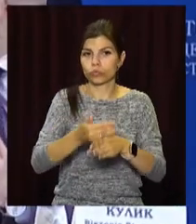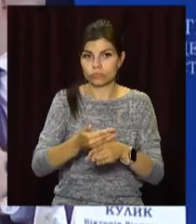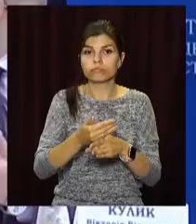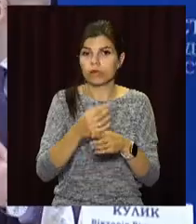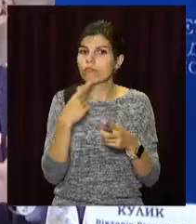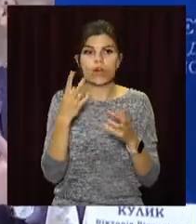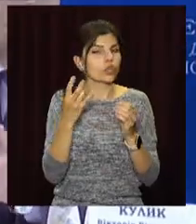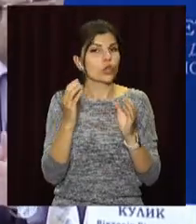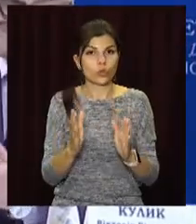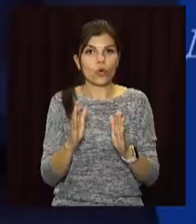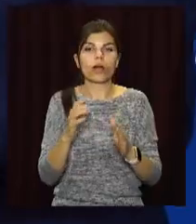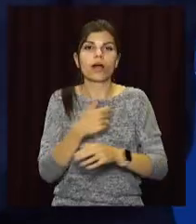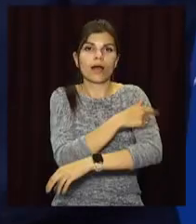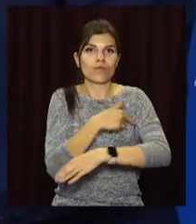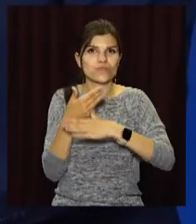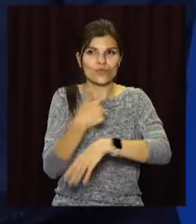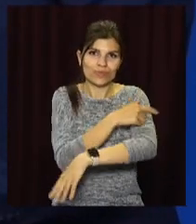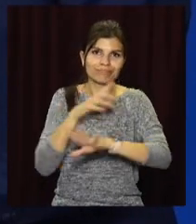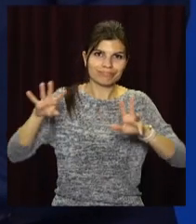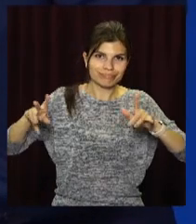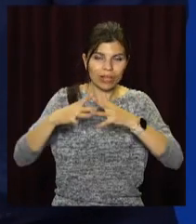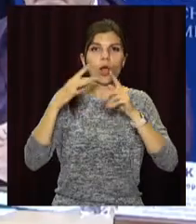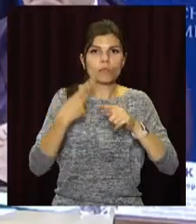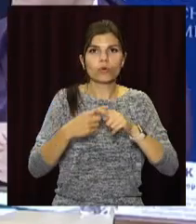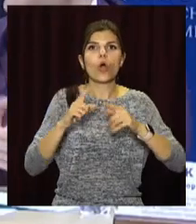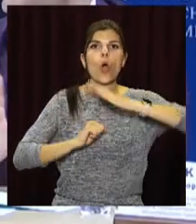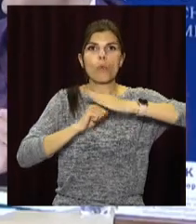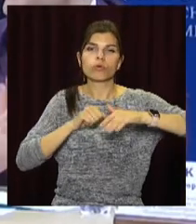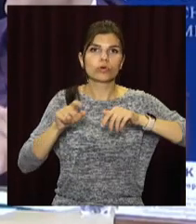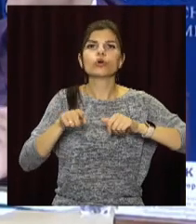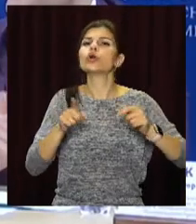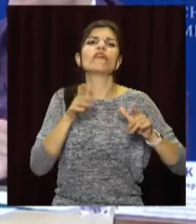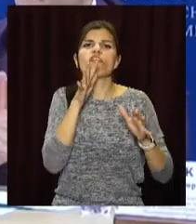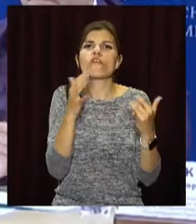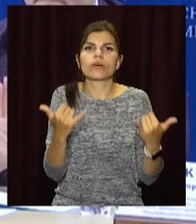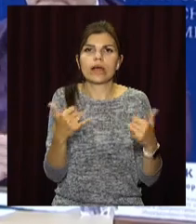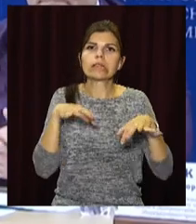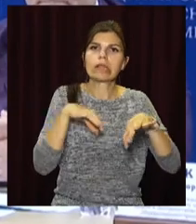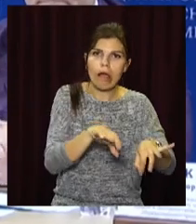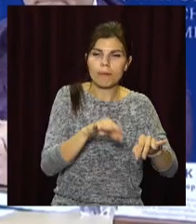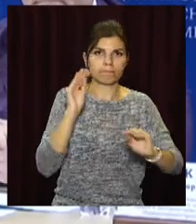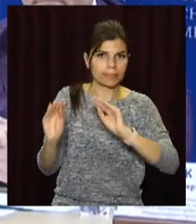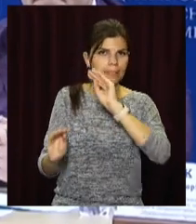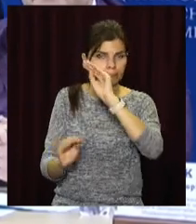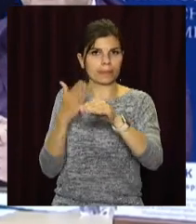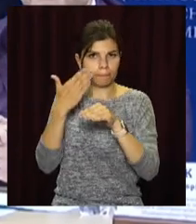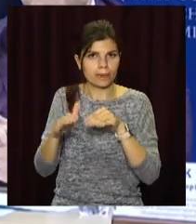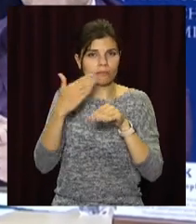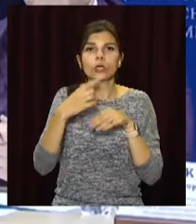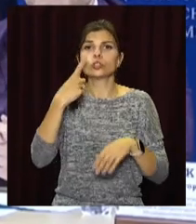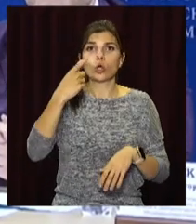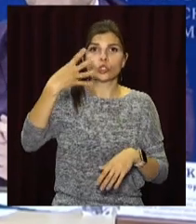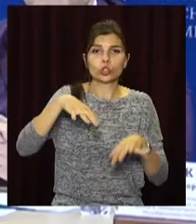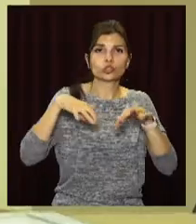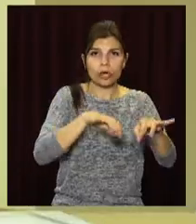не лише будувати амбулаторії та ремонтувати опорні лікарні, але й закуповують сучасний транспорт. Цьогоріч придбали 140